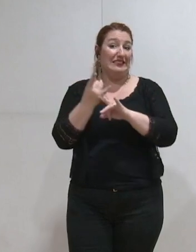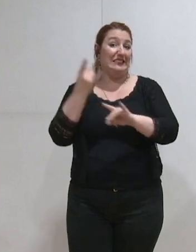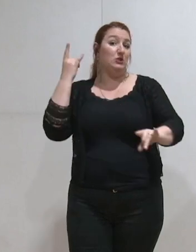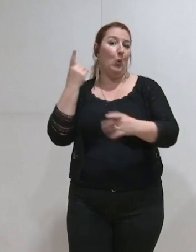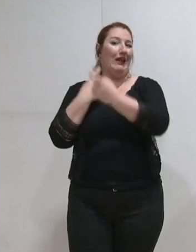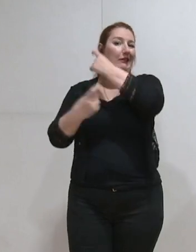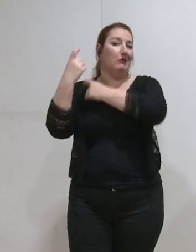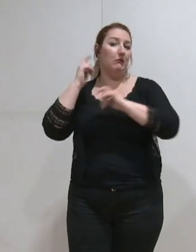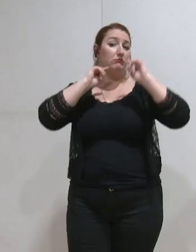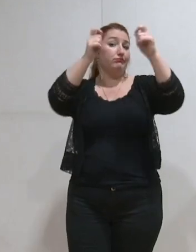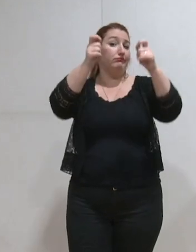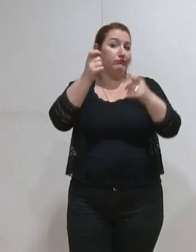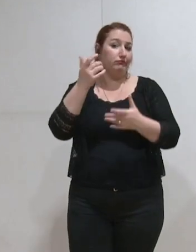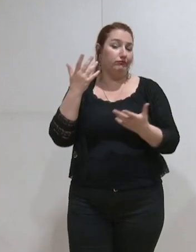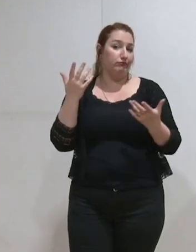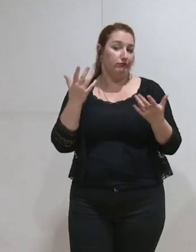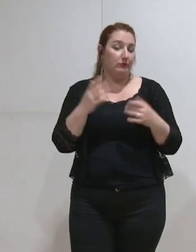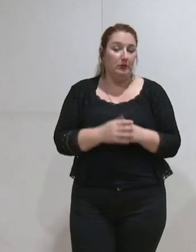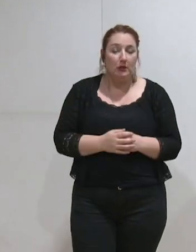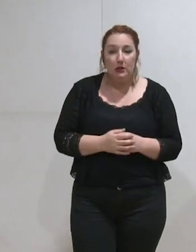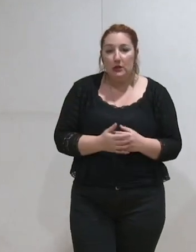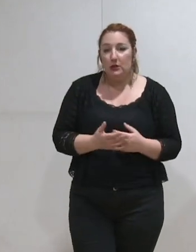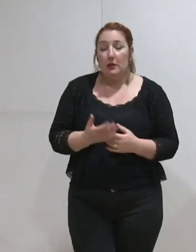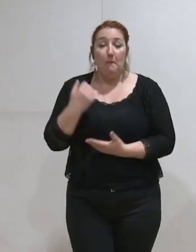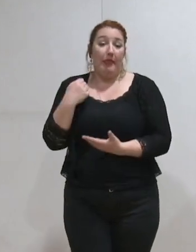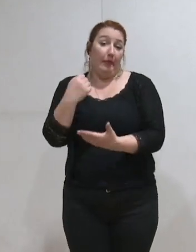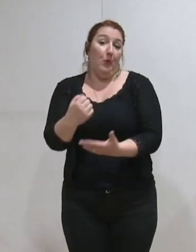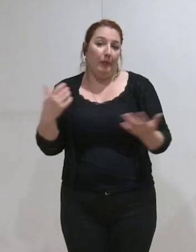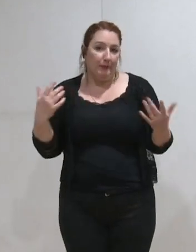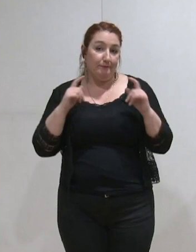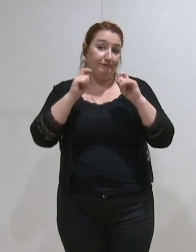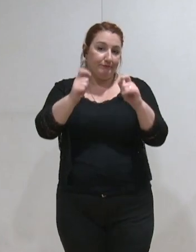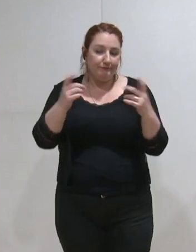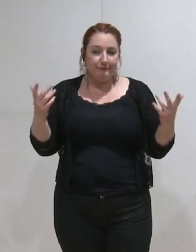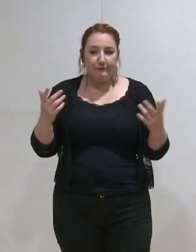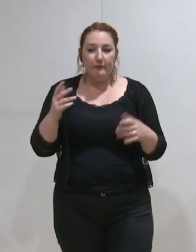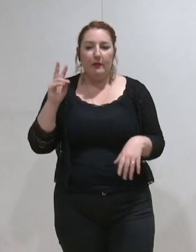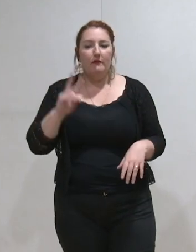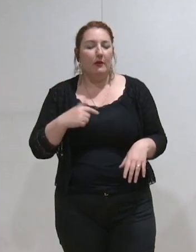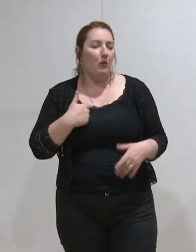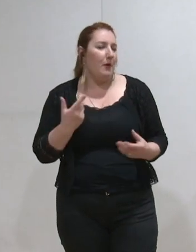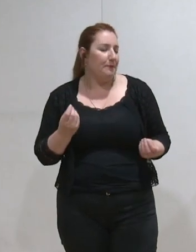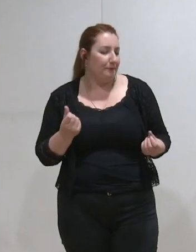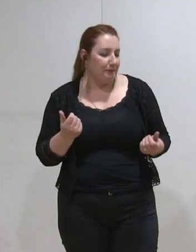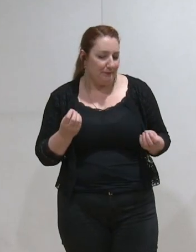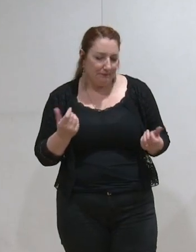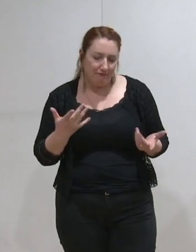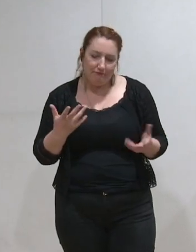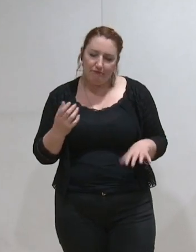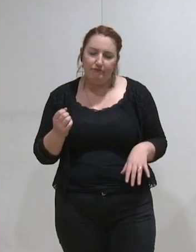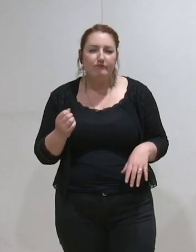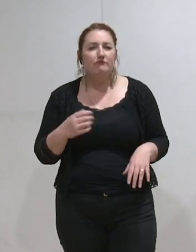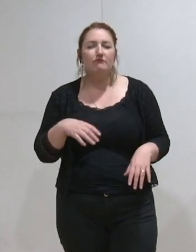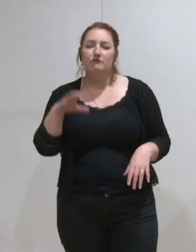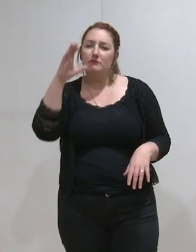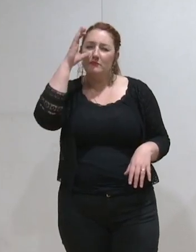seconde chose que qui me fait toujours un peu qui fait toujours un peu un peu un peu mal quand on